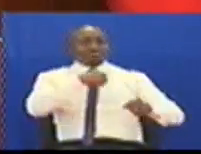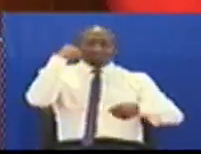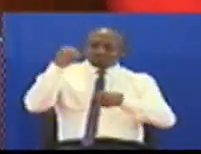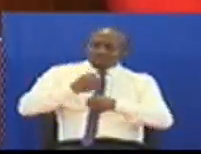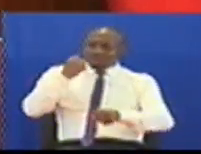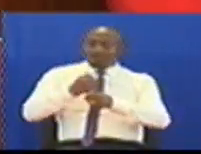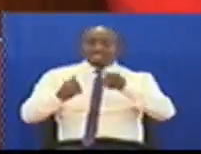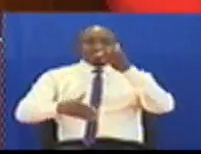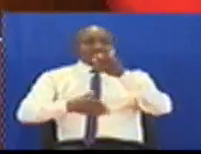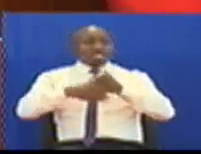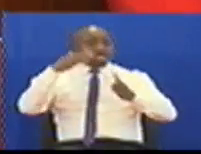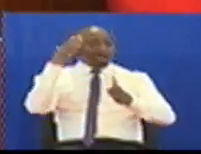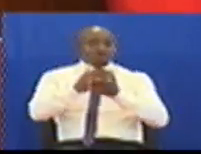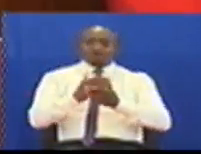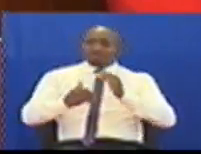jengo lililojengwa mwaka